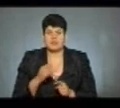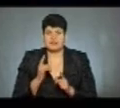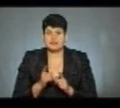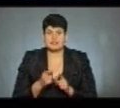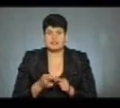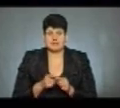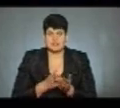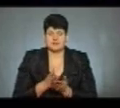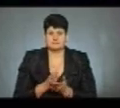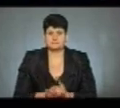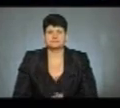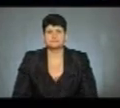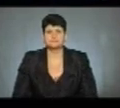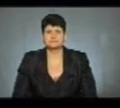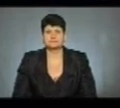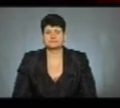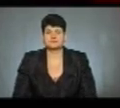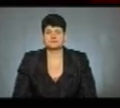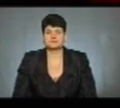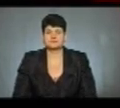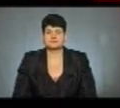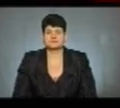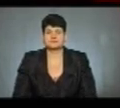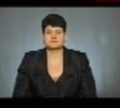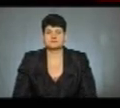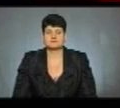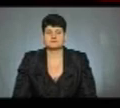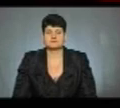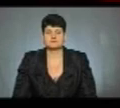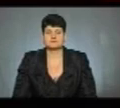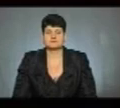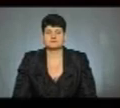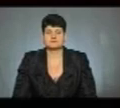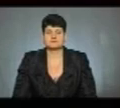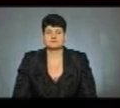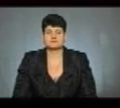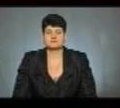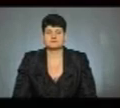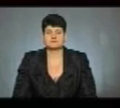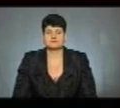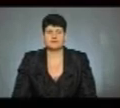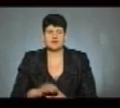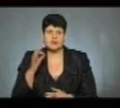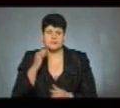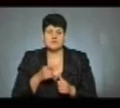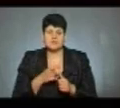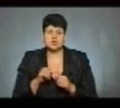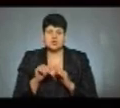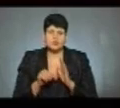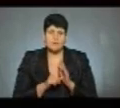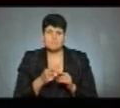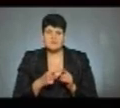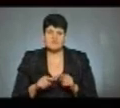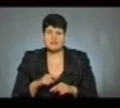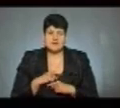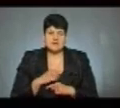налаштовані. Анастасія Чечко, Марта Журавель. Новини на Суспільному. Тернопіль. Нагадаю, імена 16